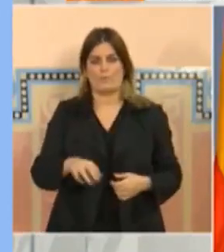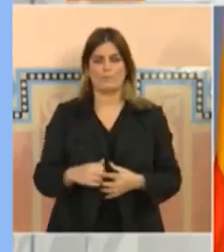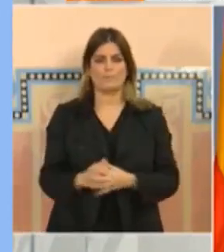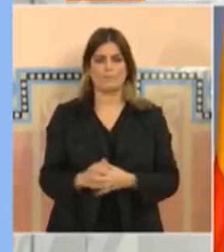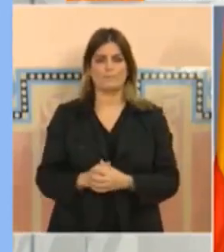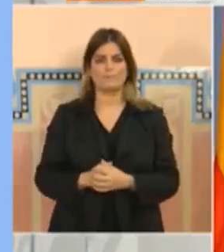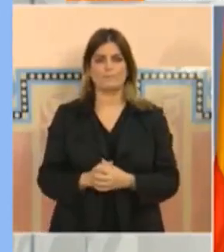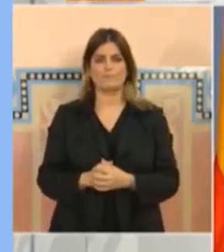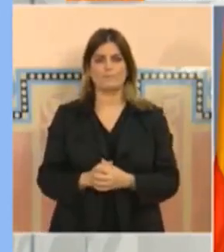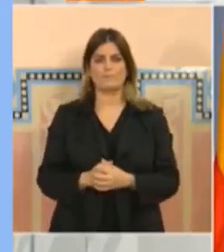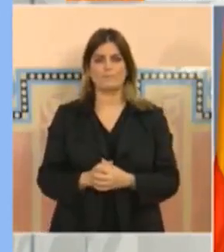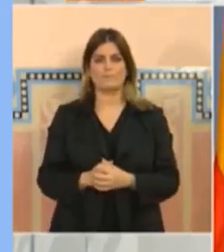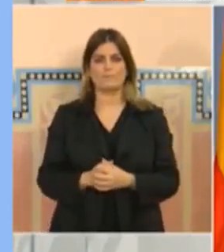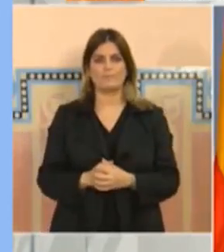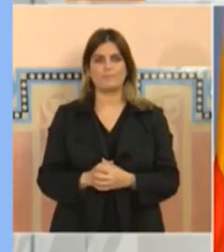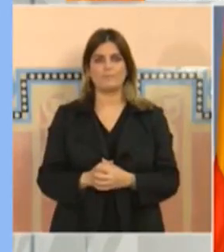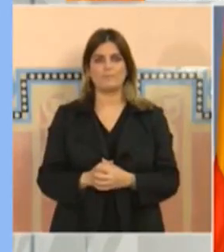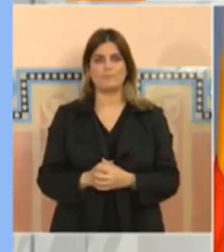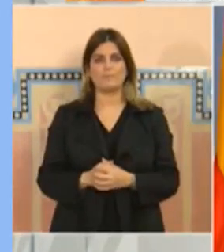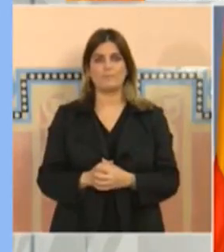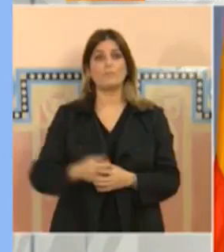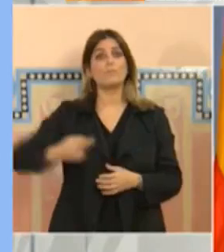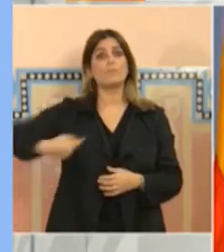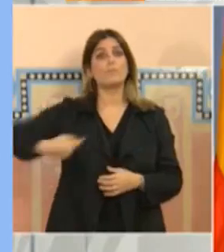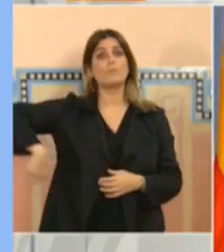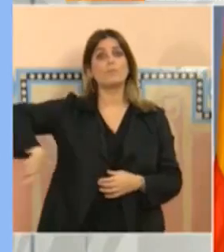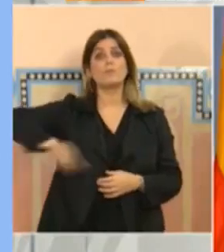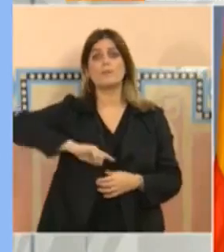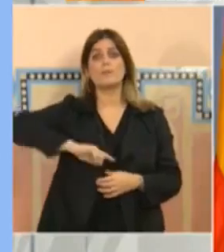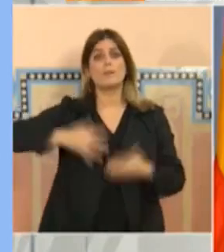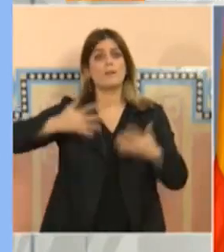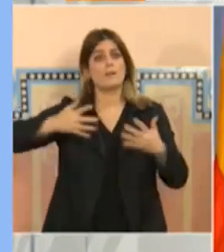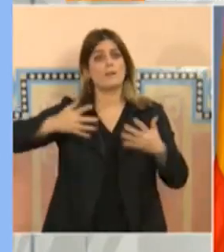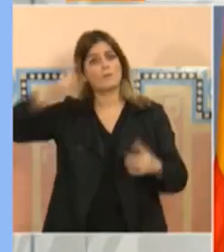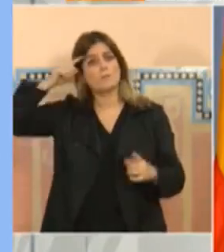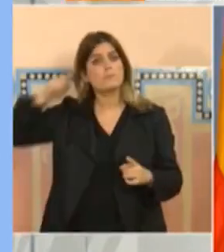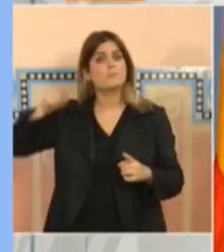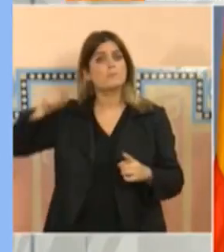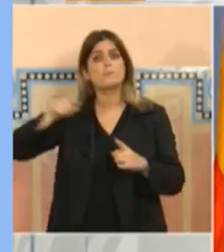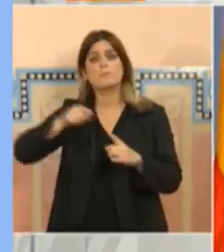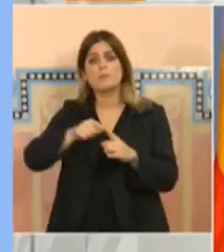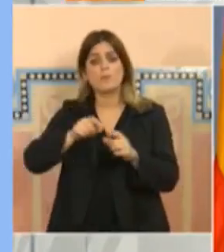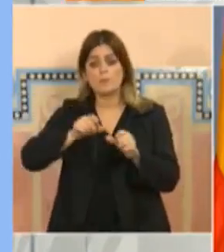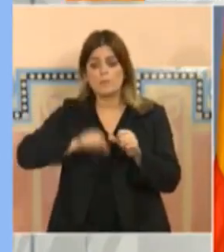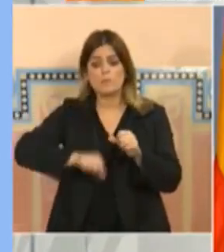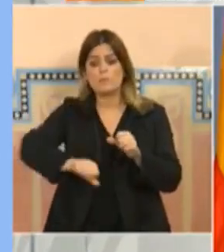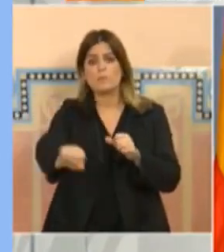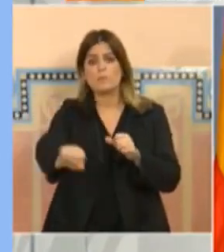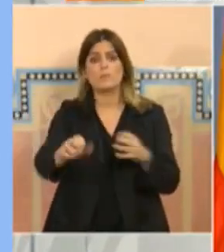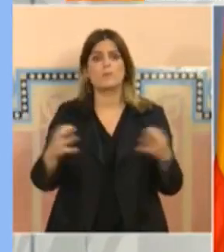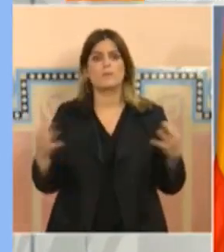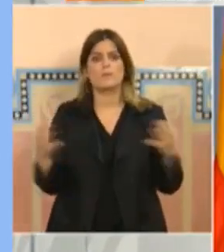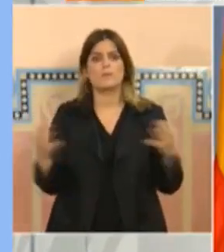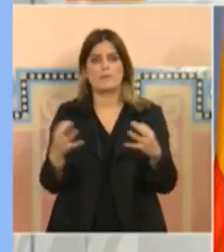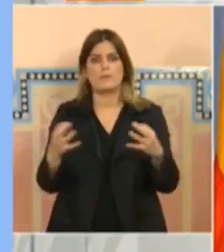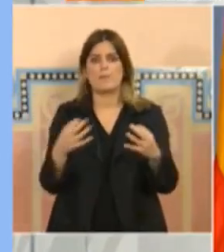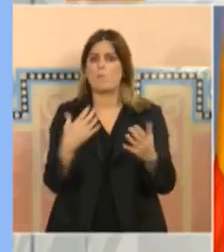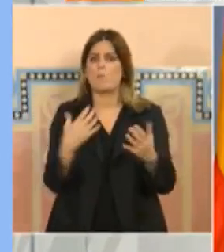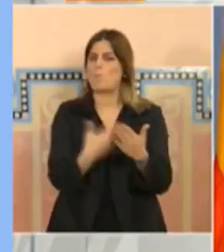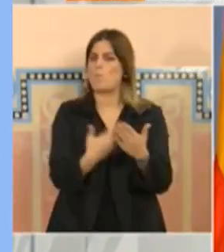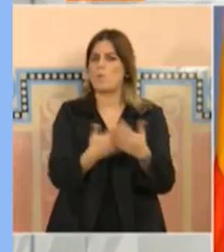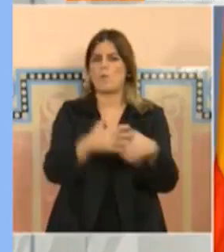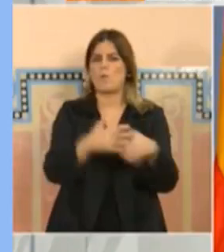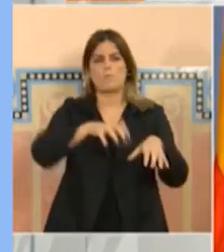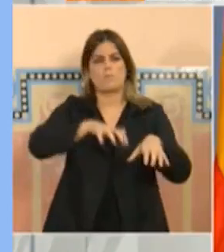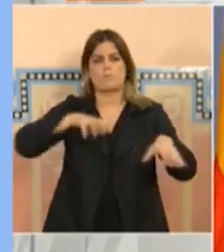mesures del pla de reobertura. Portem una setmana. Hem de continuar amb aquest esforç col·lectiu perquè